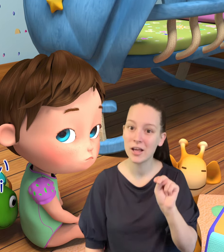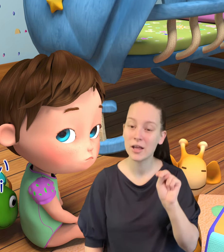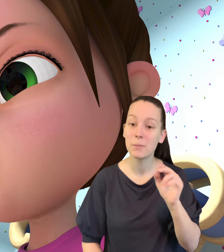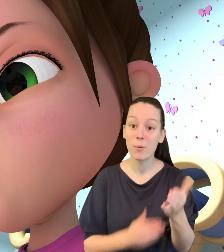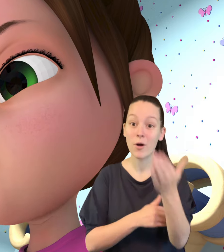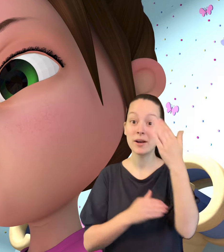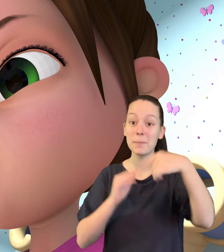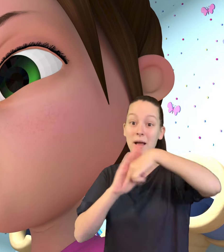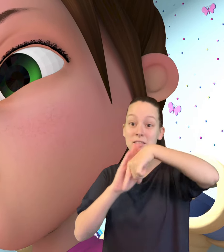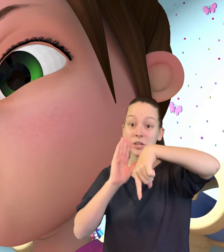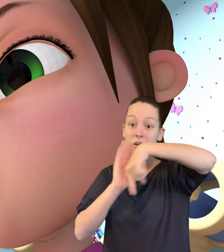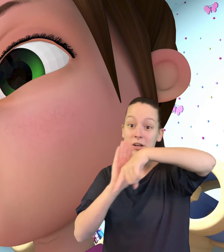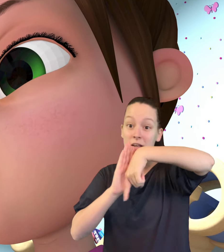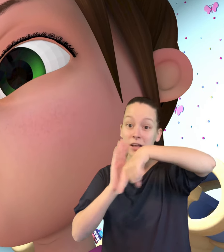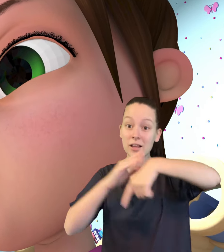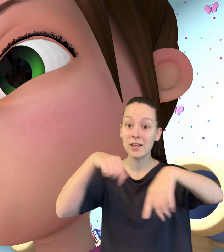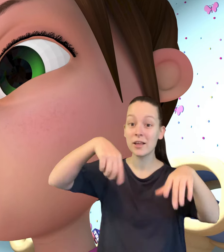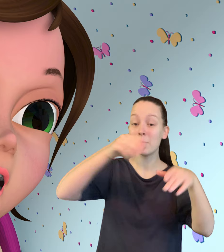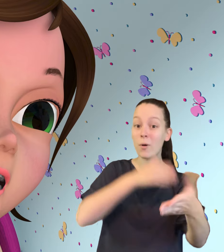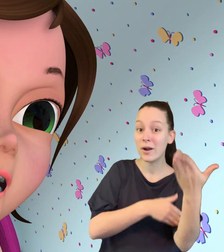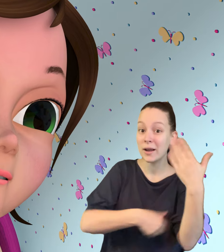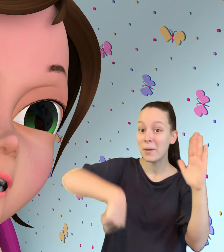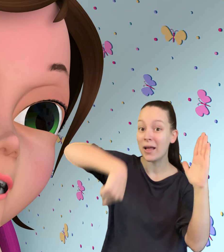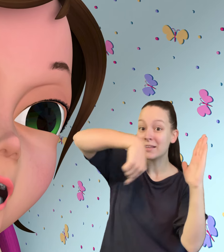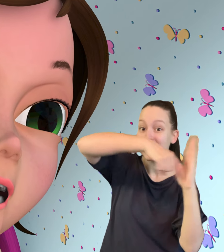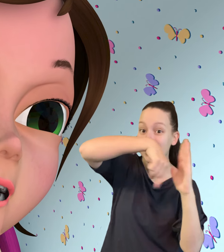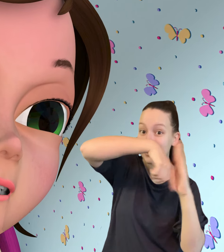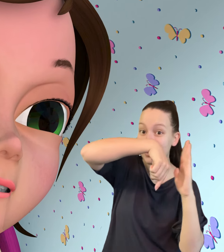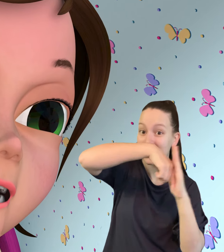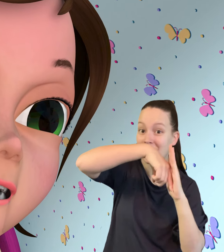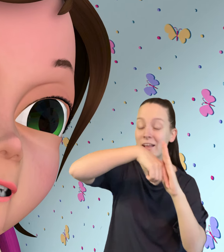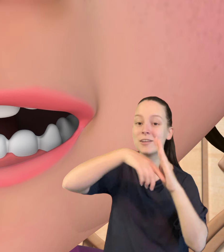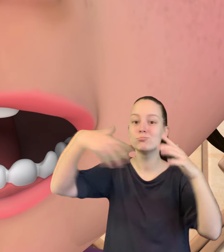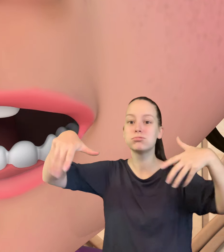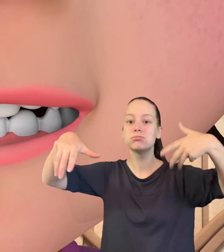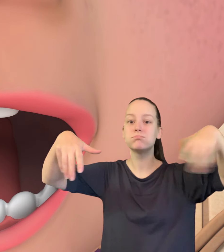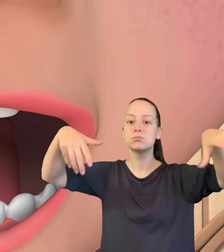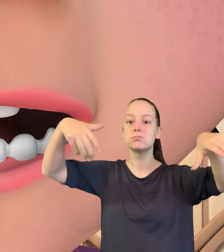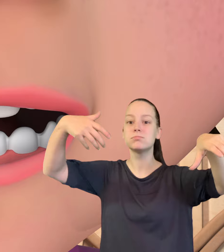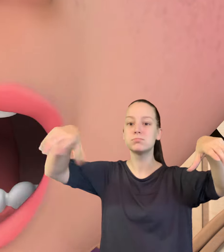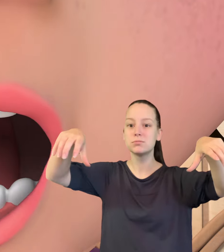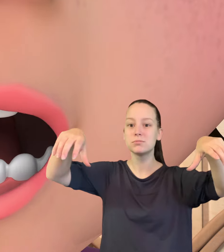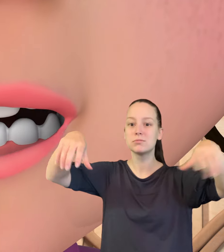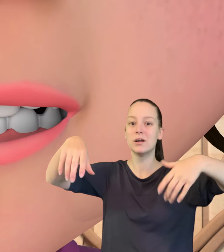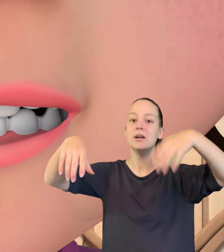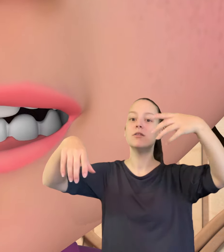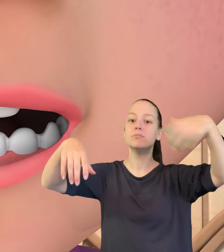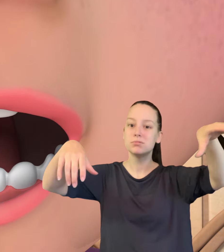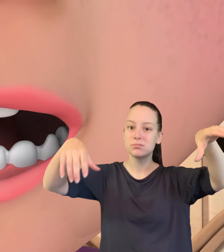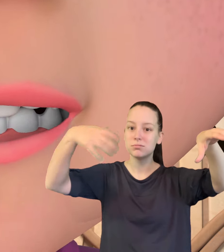なさい朝の金がなているよディンディンドン